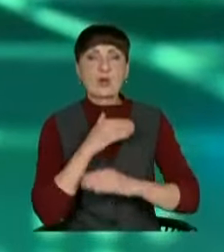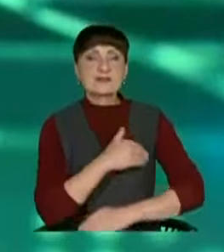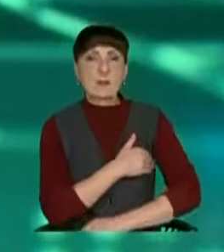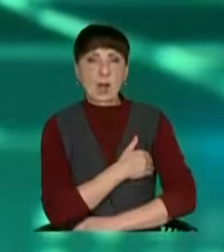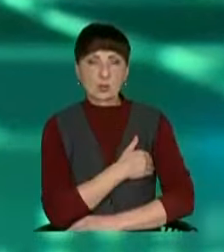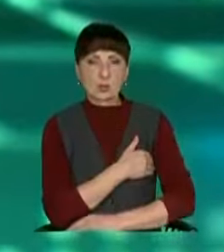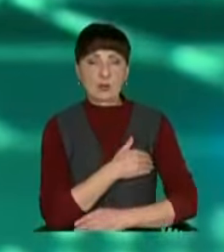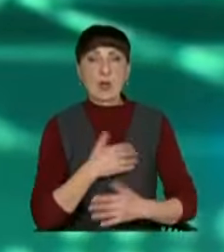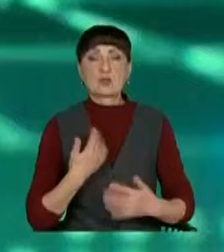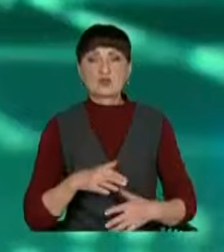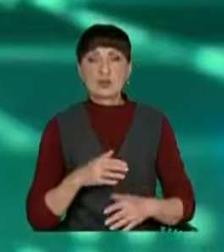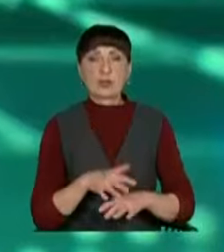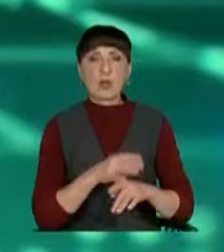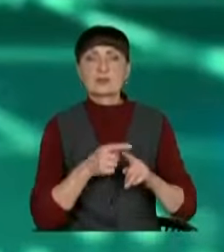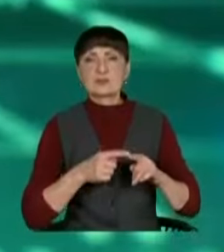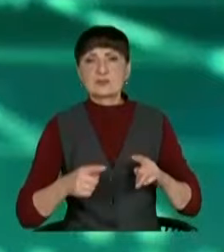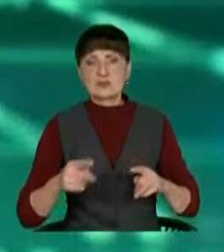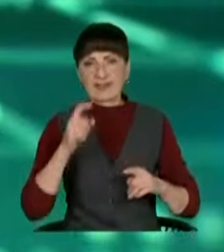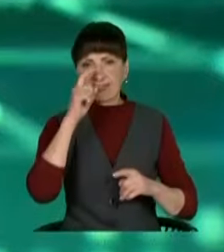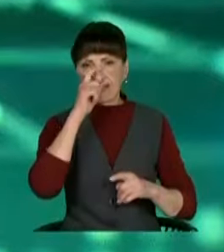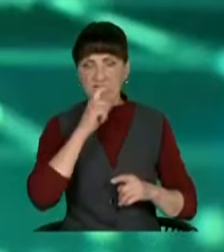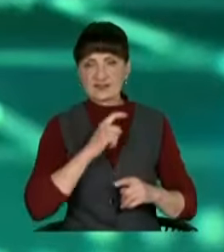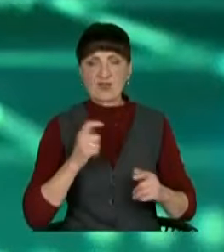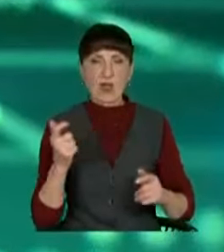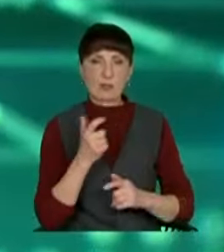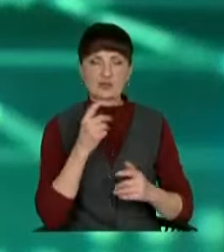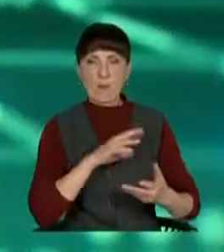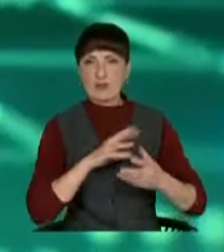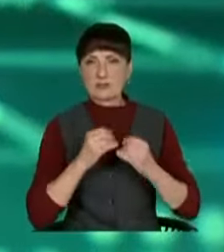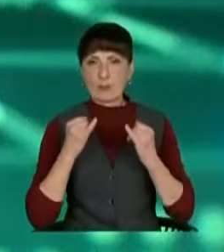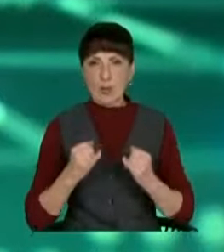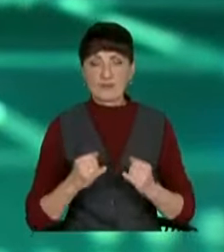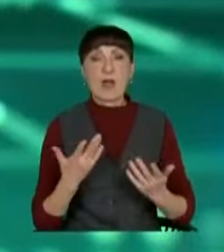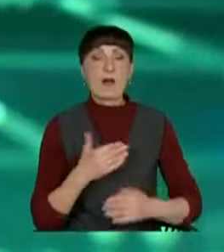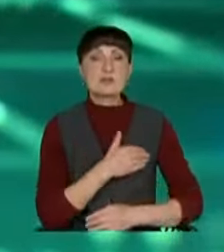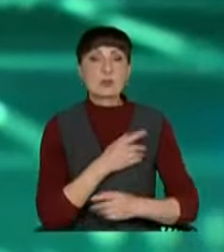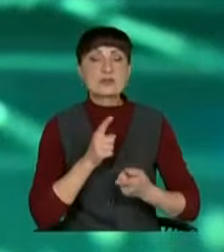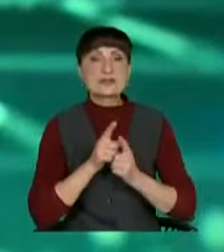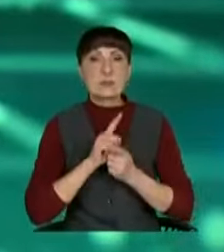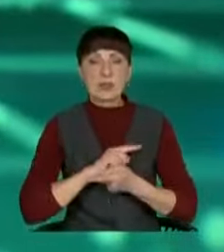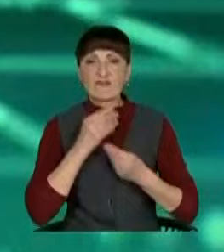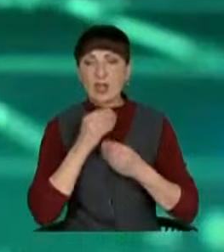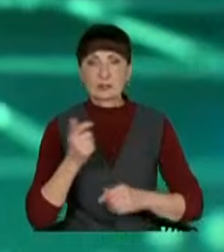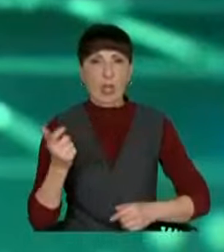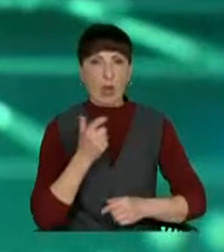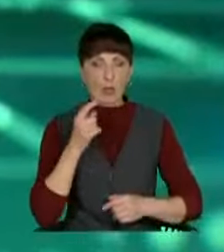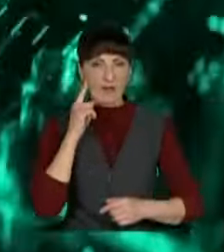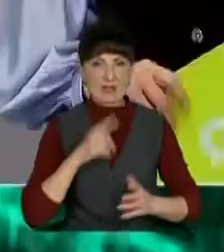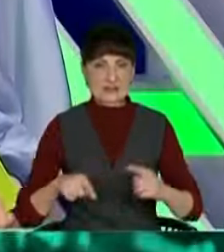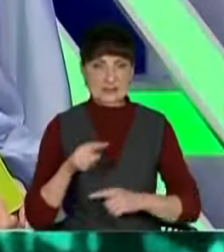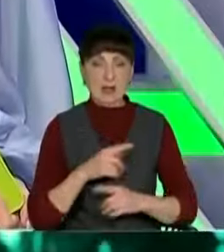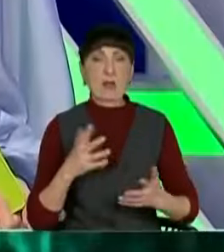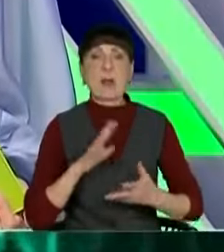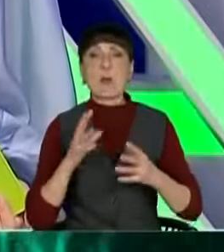температурного режима несет долгосрочные негативные экономические последствия. Как температурные изменения влияют на экономику Казахстана,